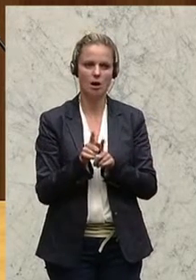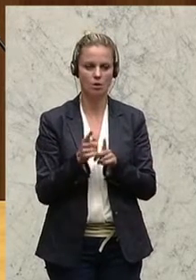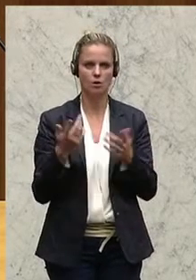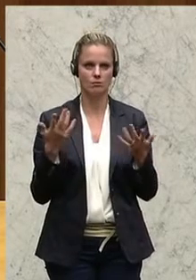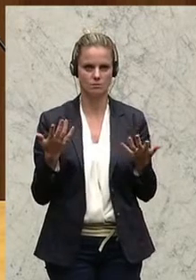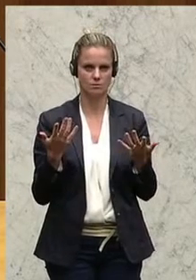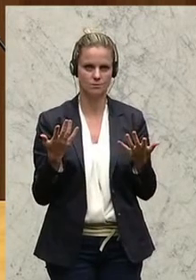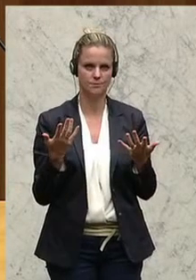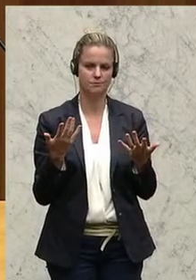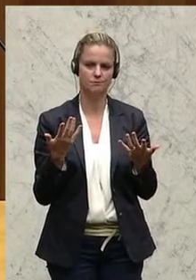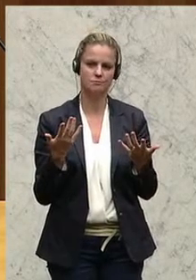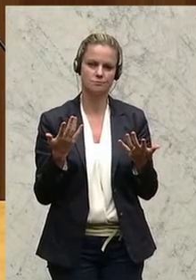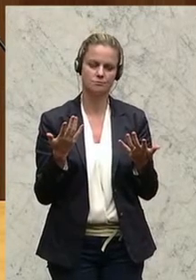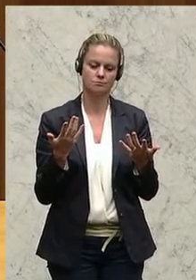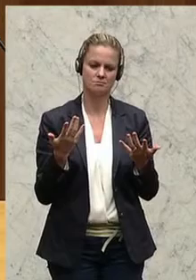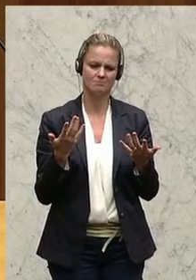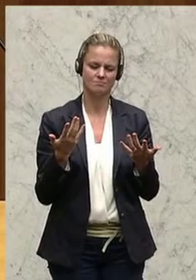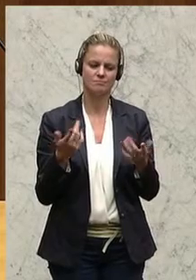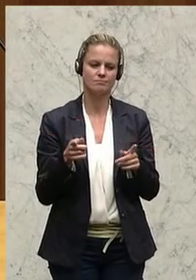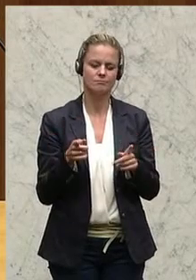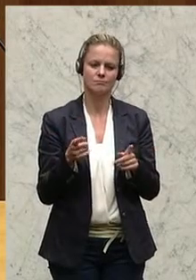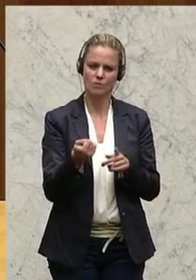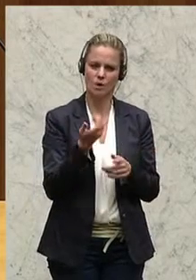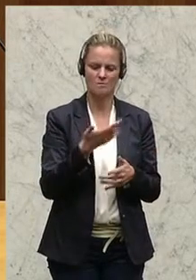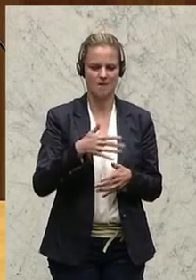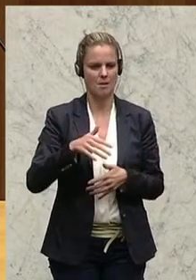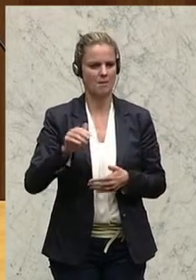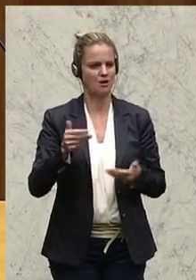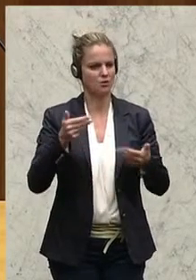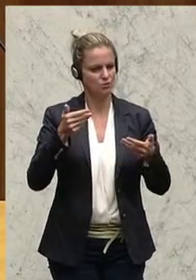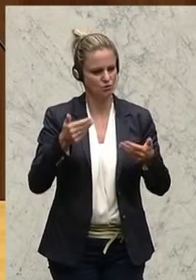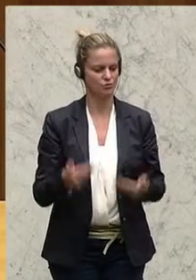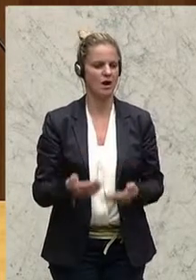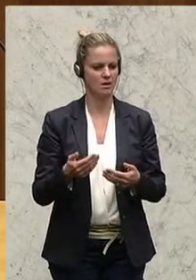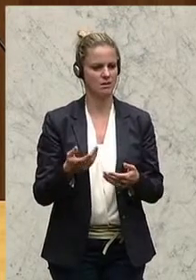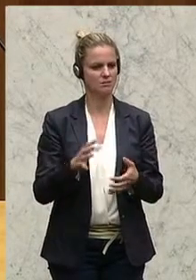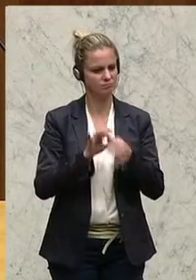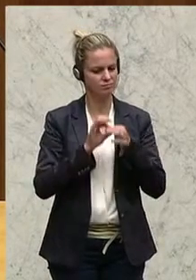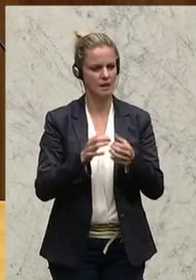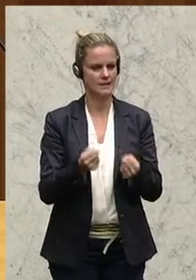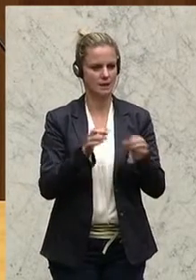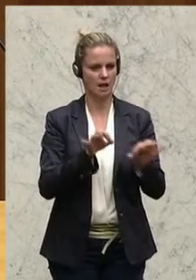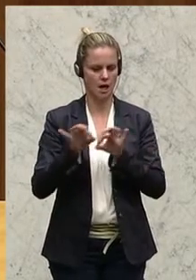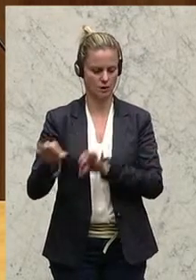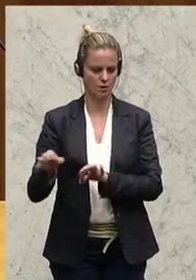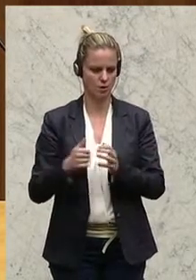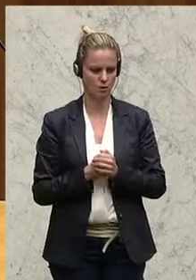eben zunehmende Schwächung und Auflösung der alten Sicherheitsordnung. Wollen wir einen